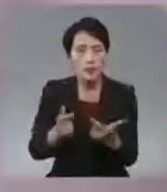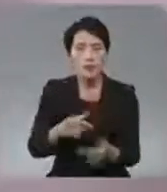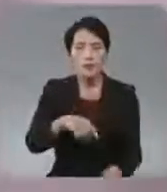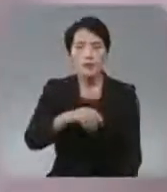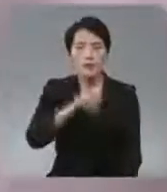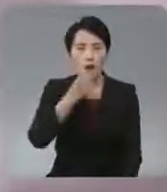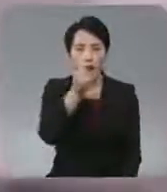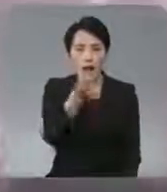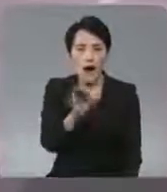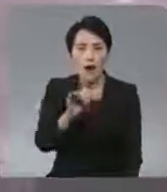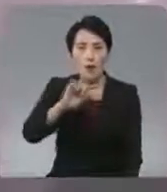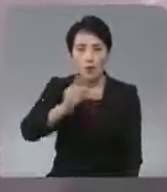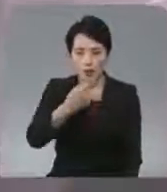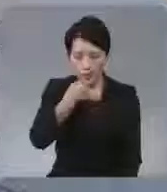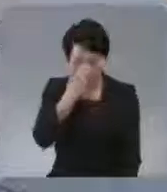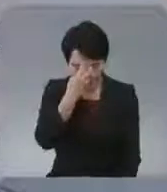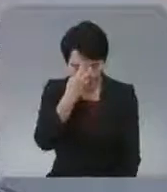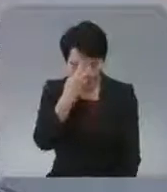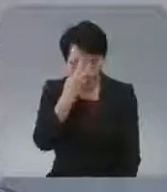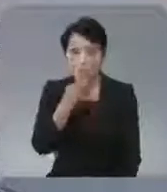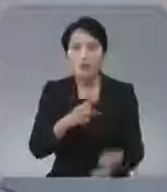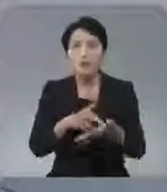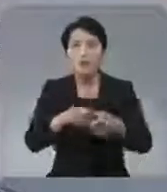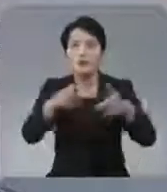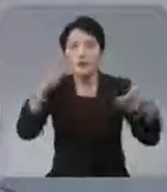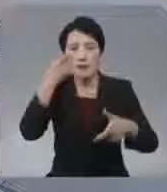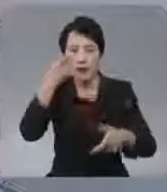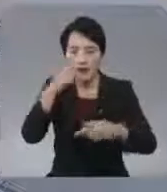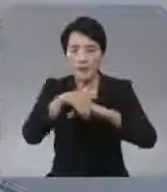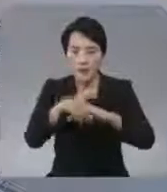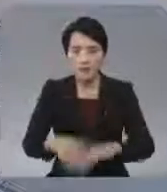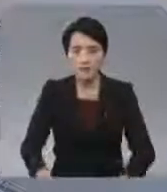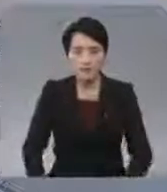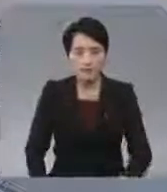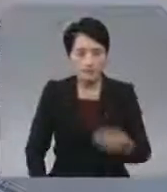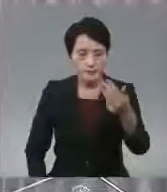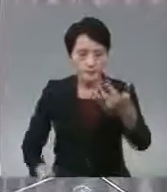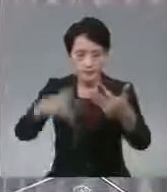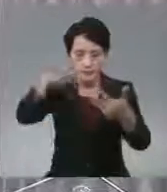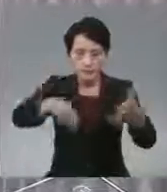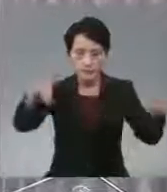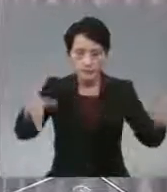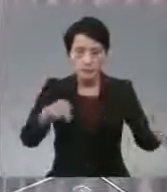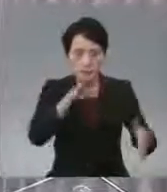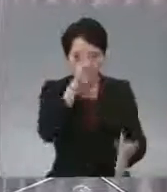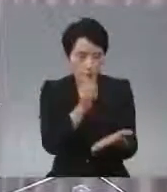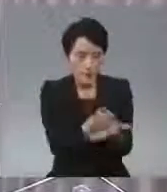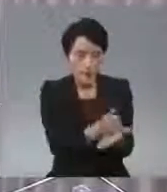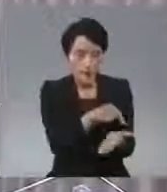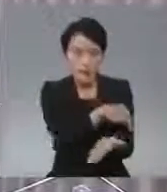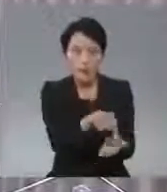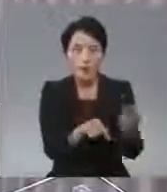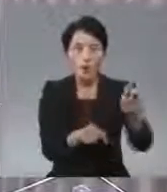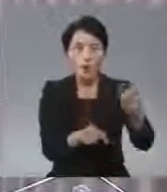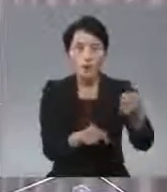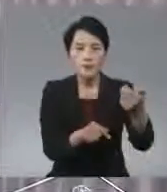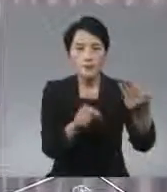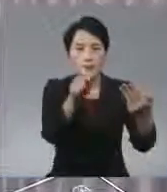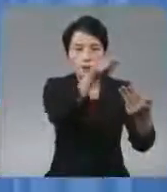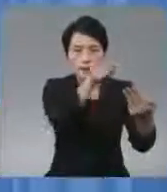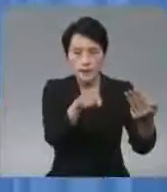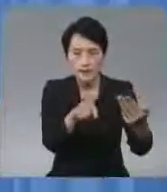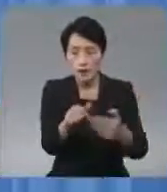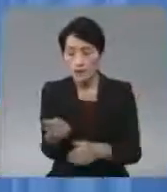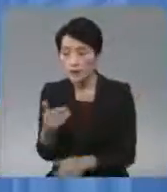また検査数が増えることを考慮して pcr検査だけでなく迅速抗原検査などを拡大する方策も検討